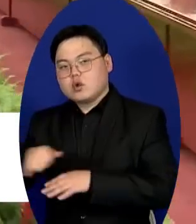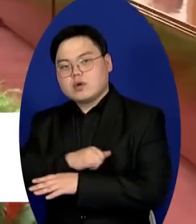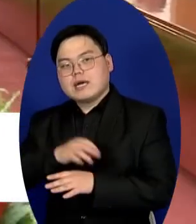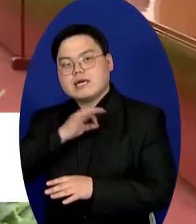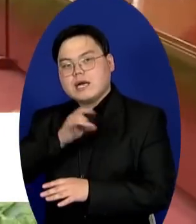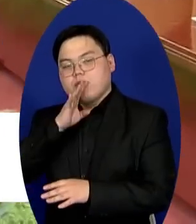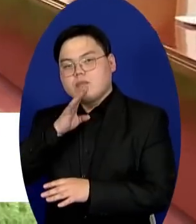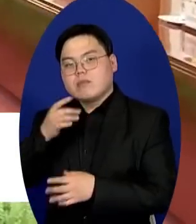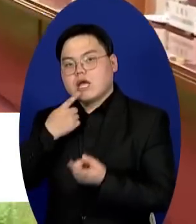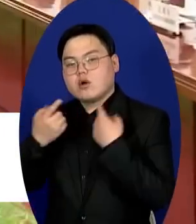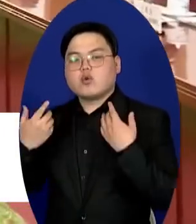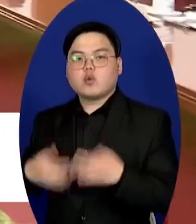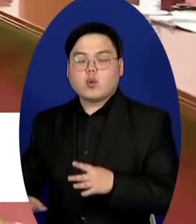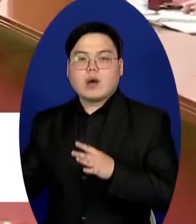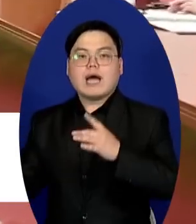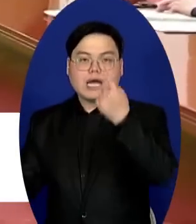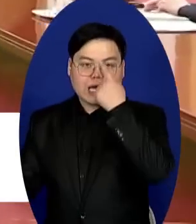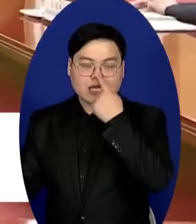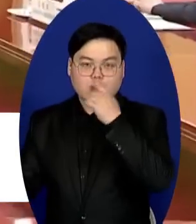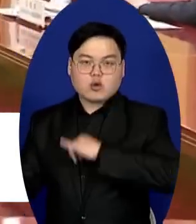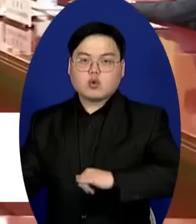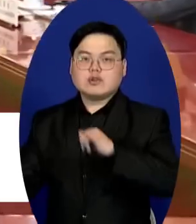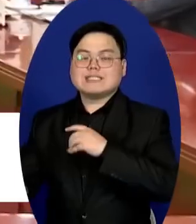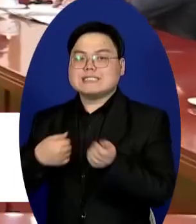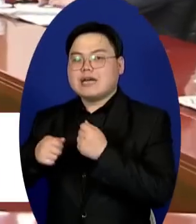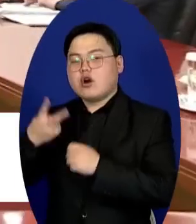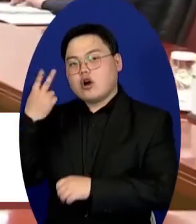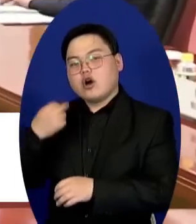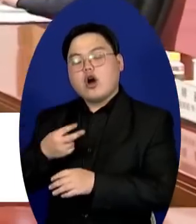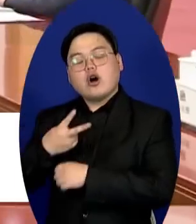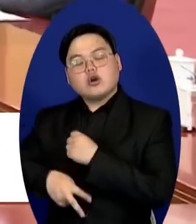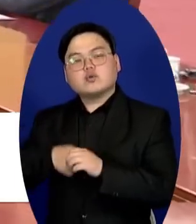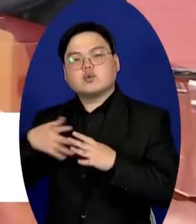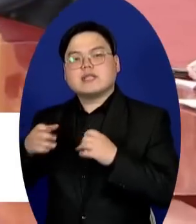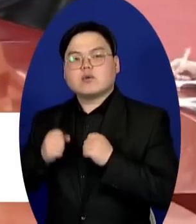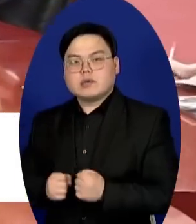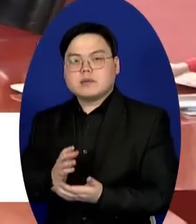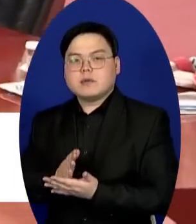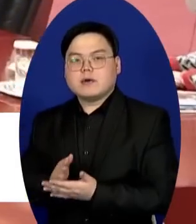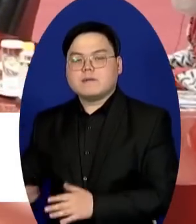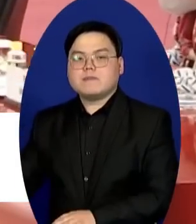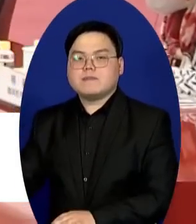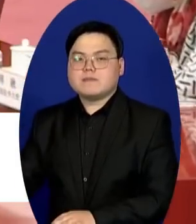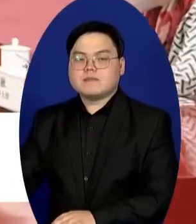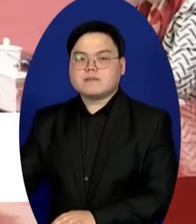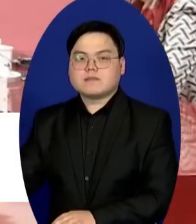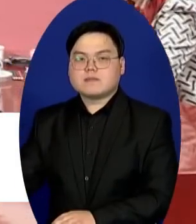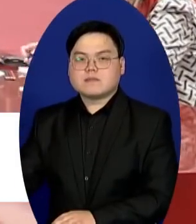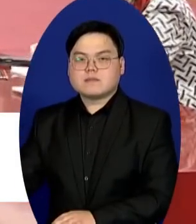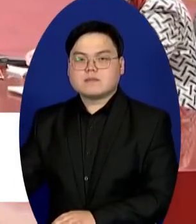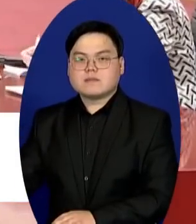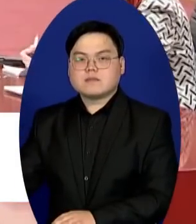байна. Тус компани Хятадд вакцина борлуулах зөвшөөрөл авахар 2 жил гарны турш чармаж байгаа